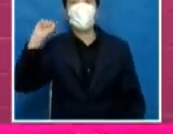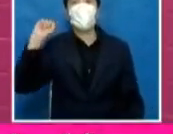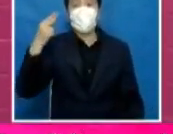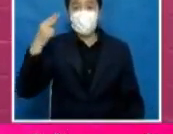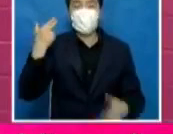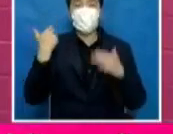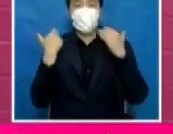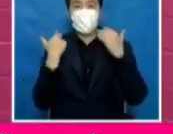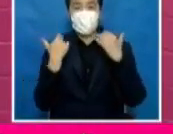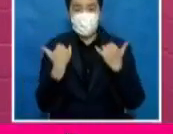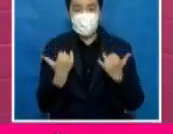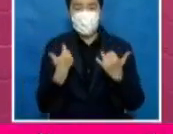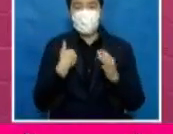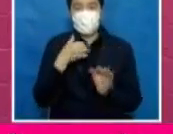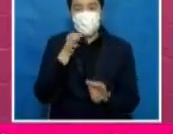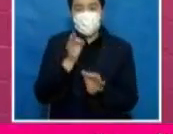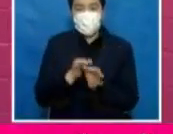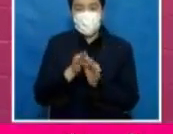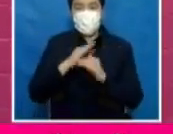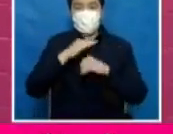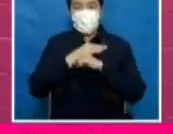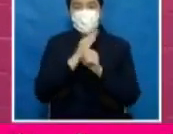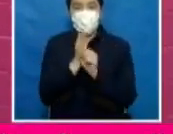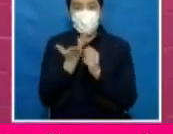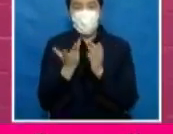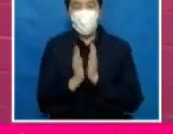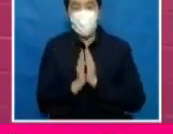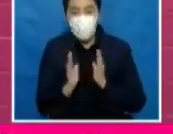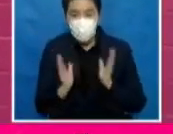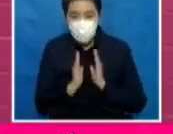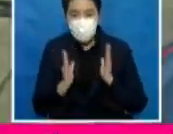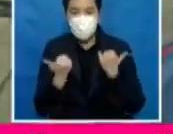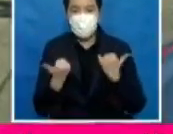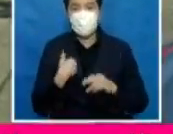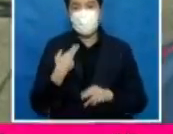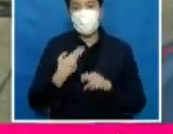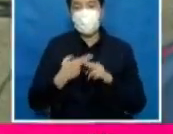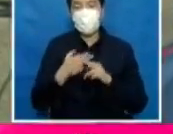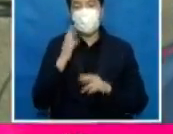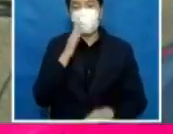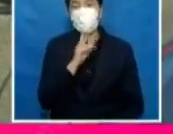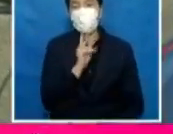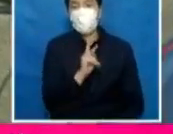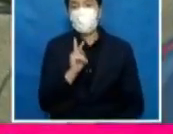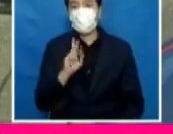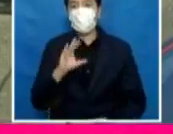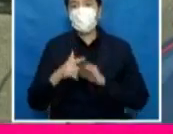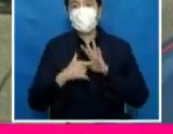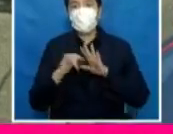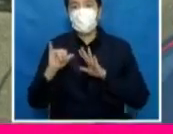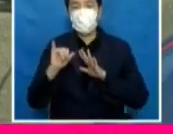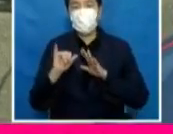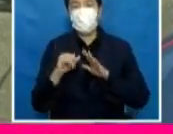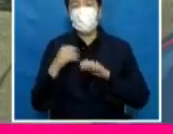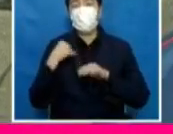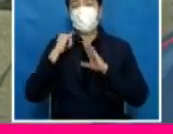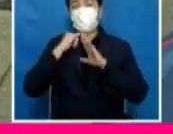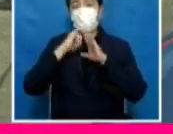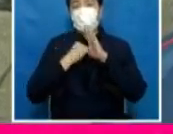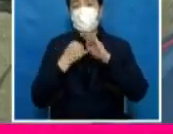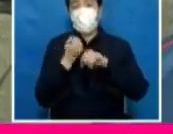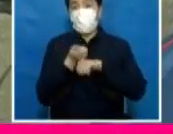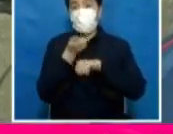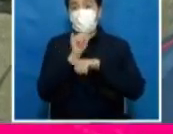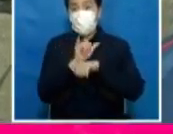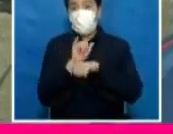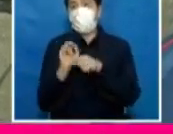www.gsb.or.th ในนามของธนาคารออมสินขอขอบพระคุณคุณกกชัยฉายรัศมีกุลรองผู้ว่าราชการจังหวัด